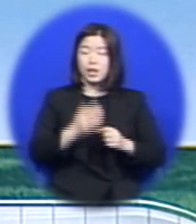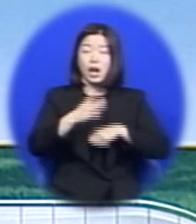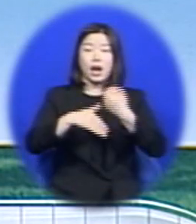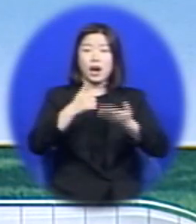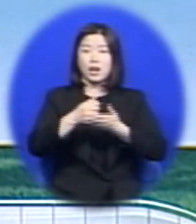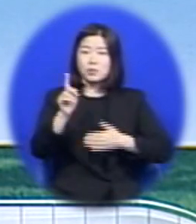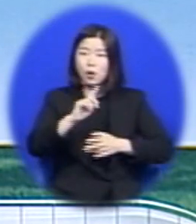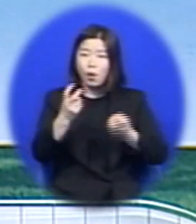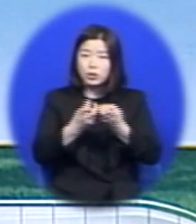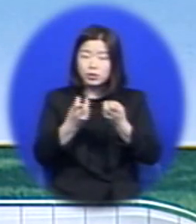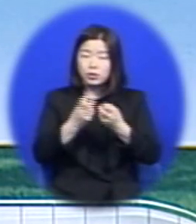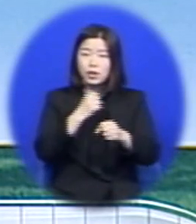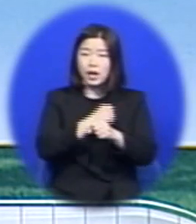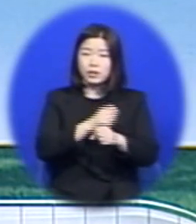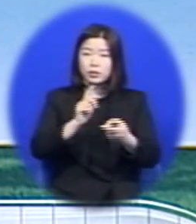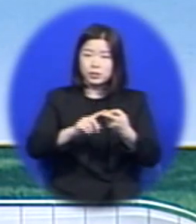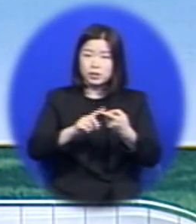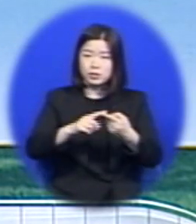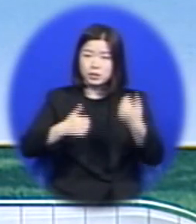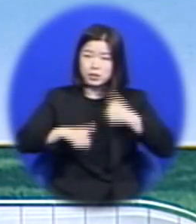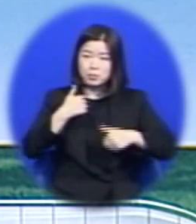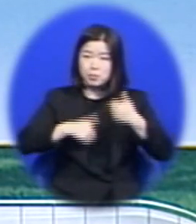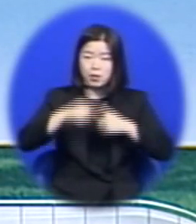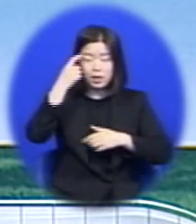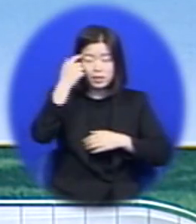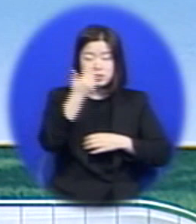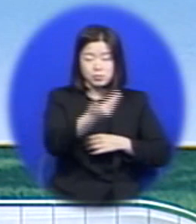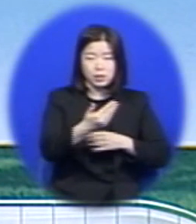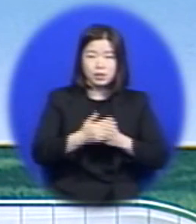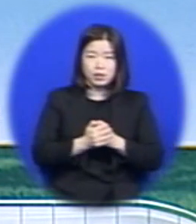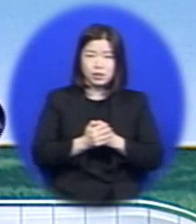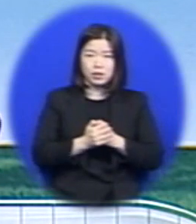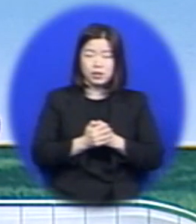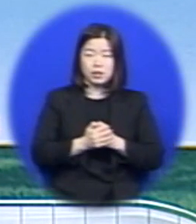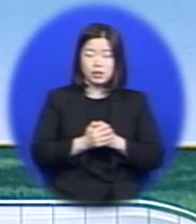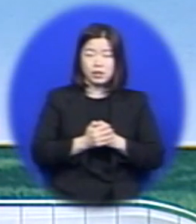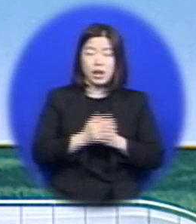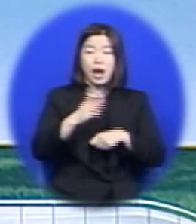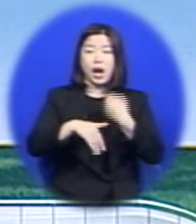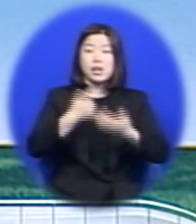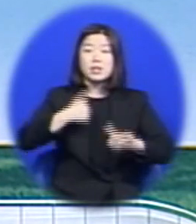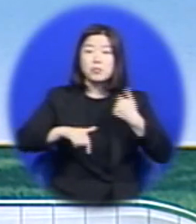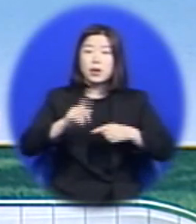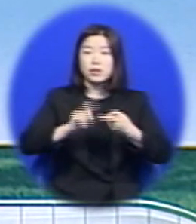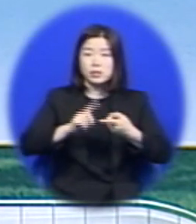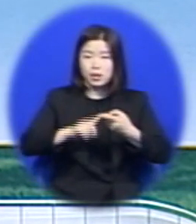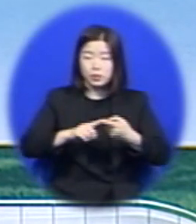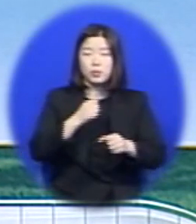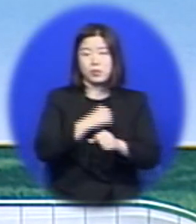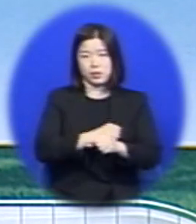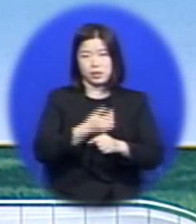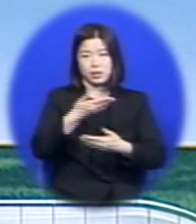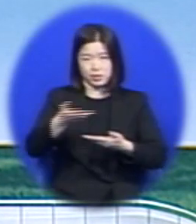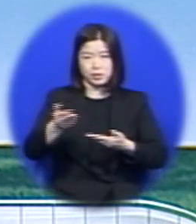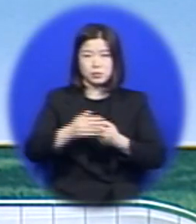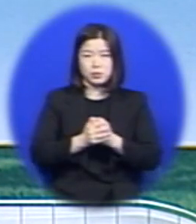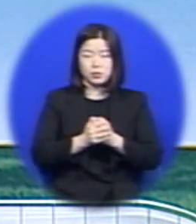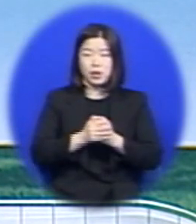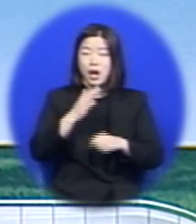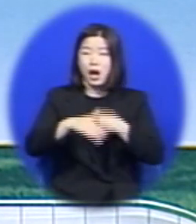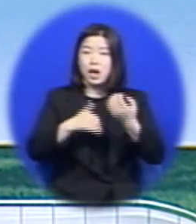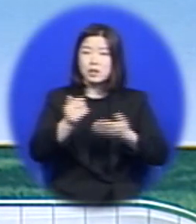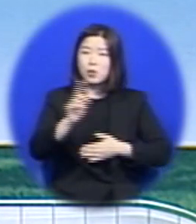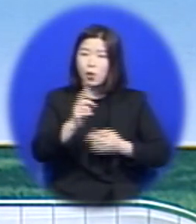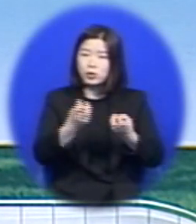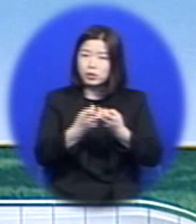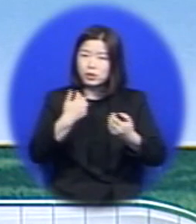하나님이 어떻게 하는 것을 기뻐하겠습니까? 그렇게만 하십시오. 하나님이 어떻게 하는 걸